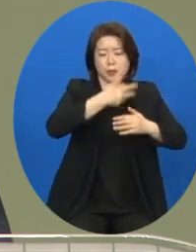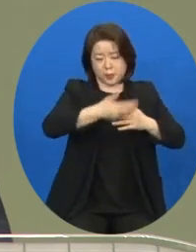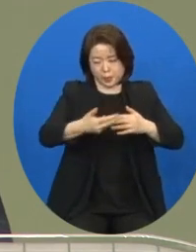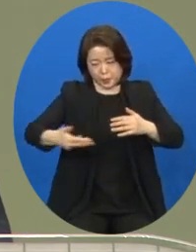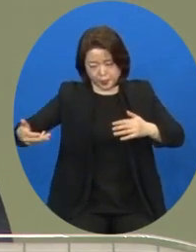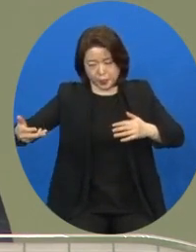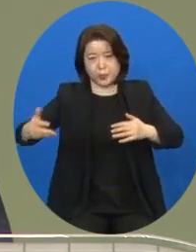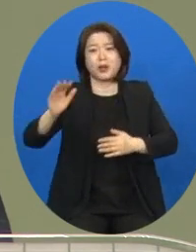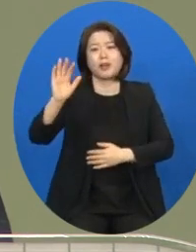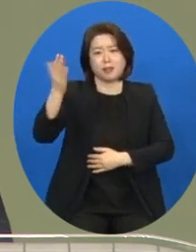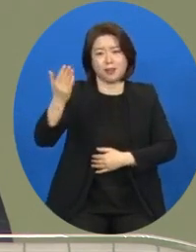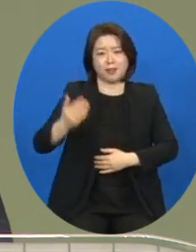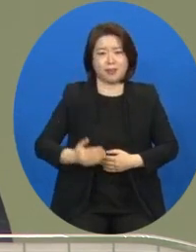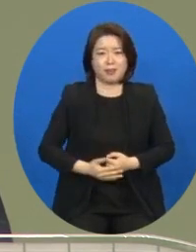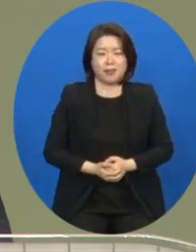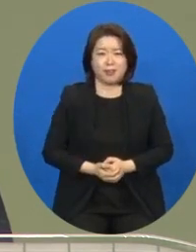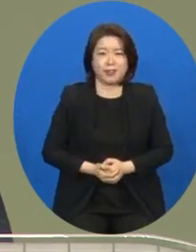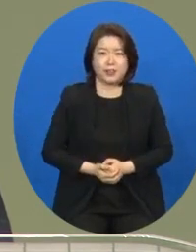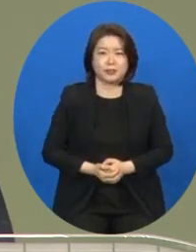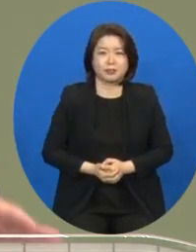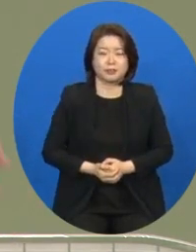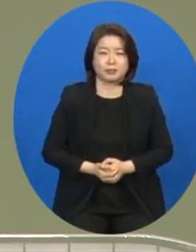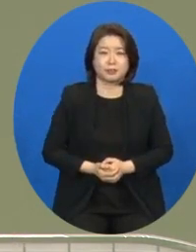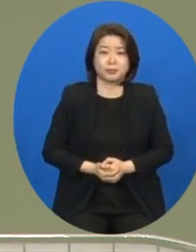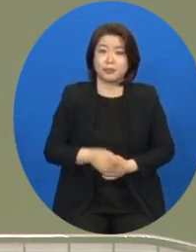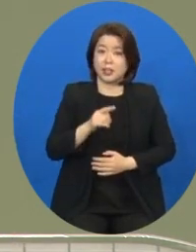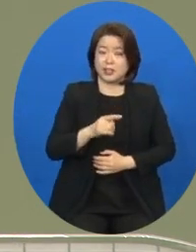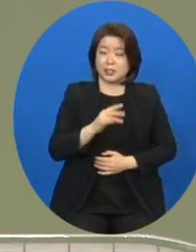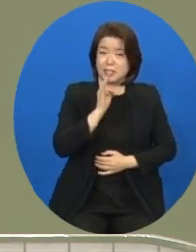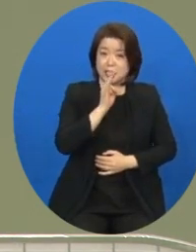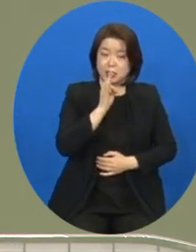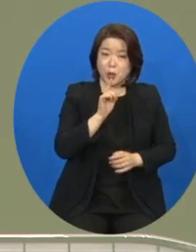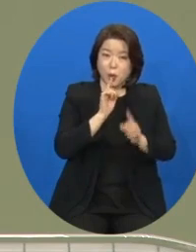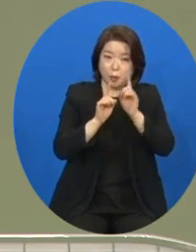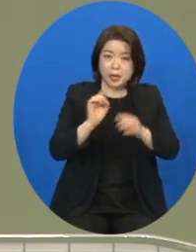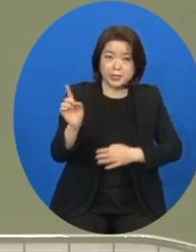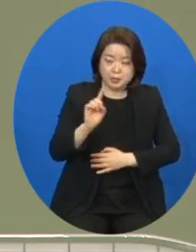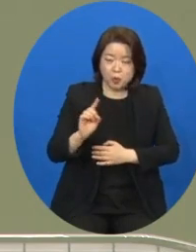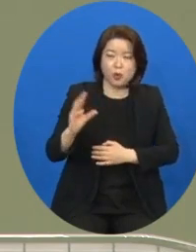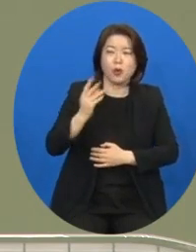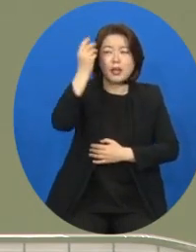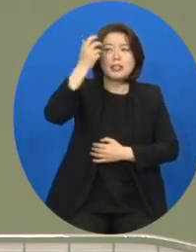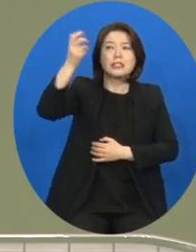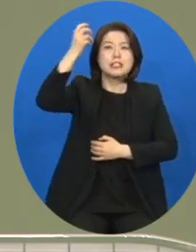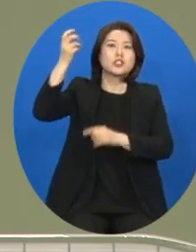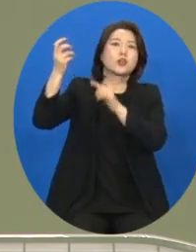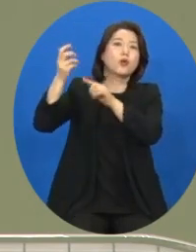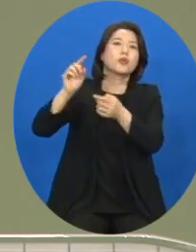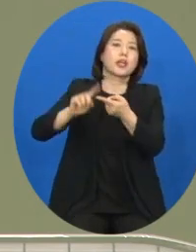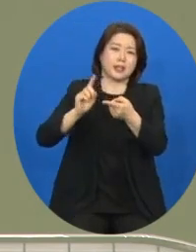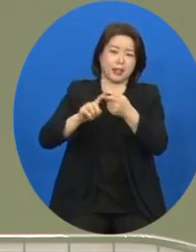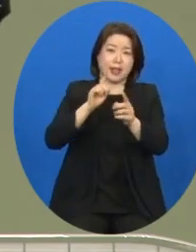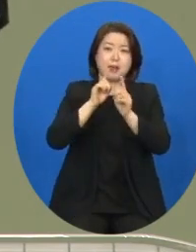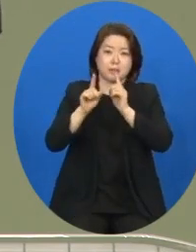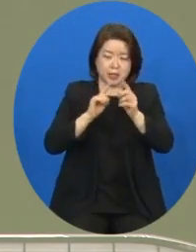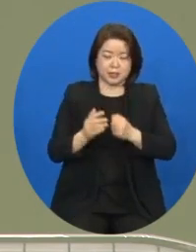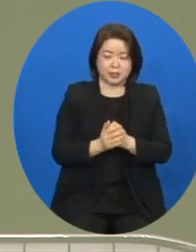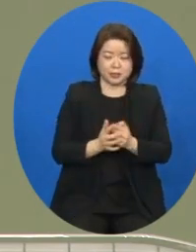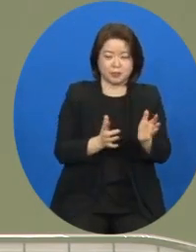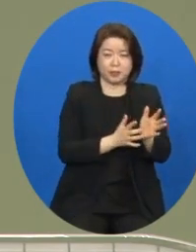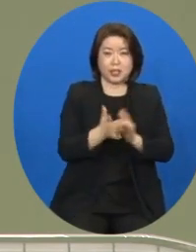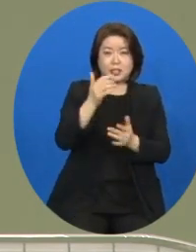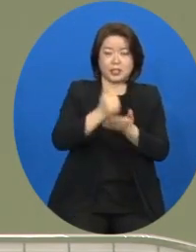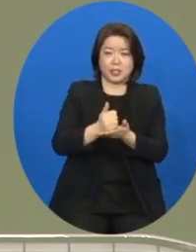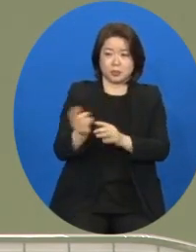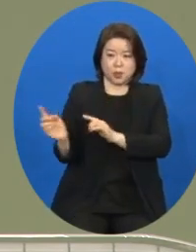강물처럼 흘러나올 것이다. 이 예언의 말씀은 성령에 대한 말씀인데 예수님이 부활 승천하신